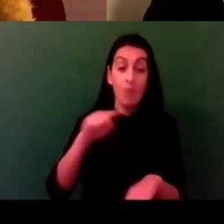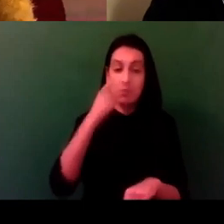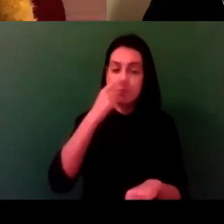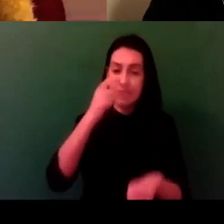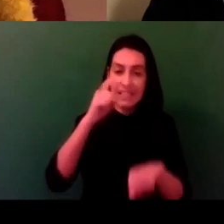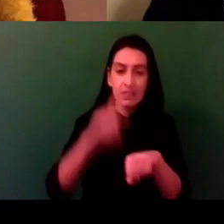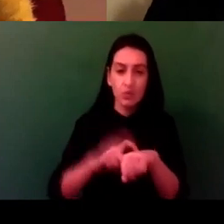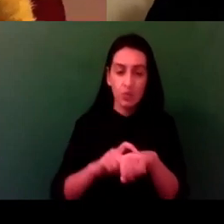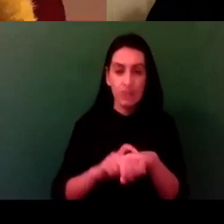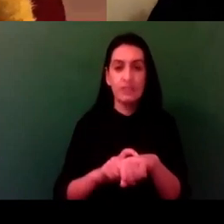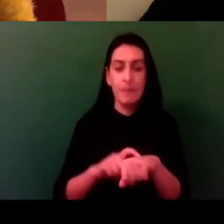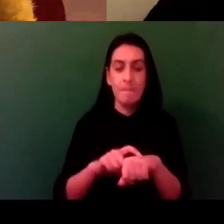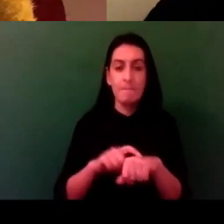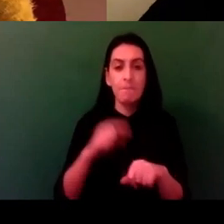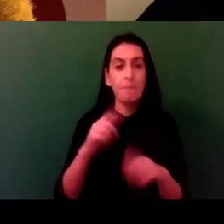anlamda.